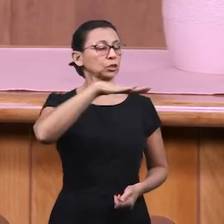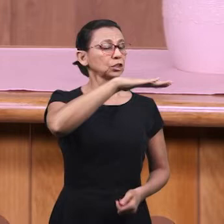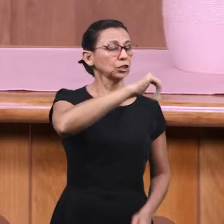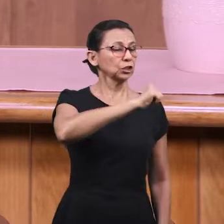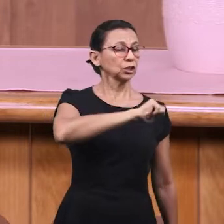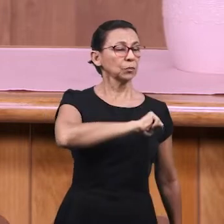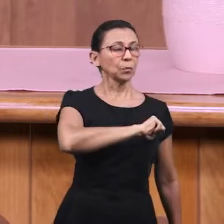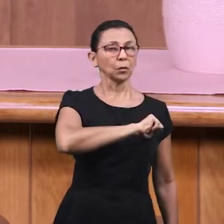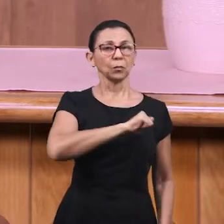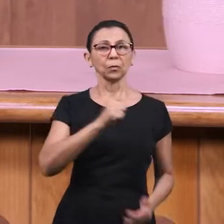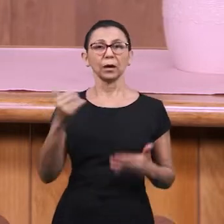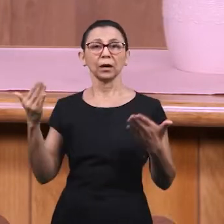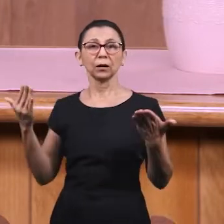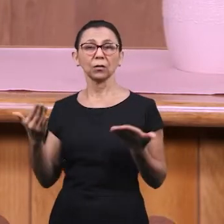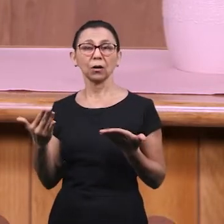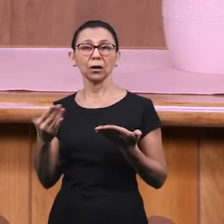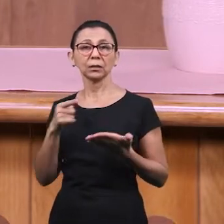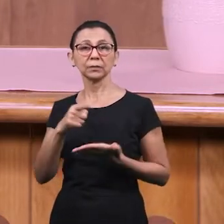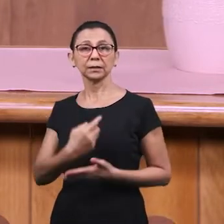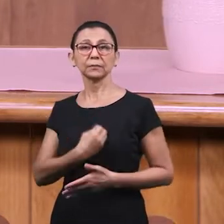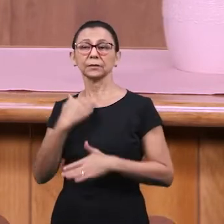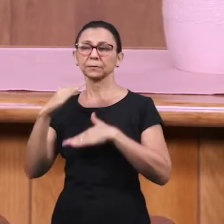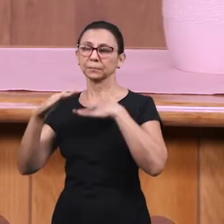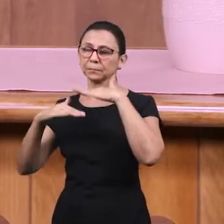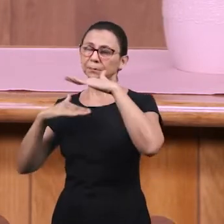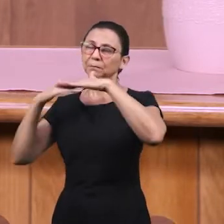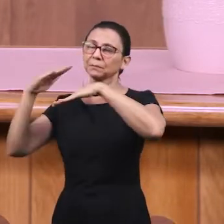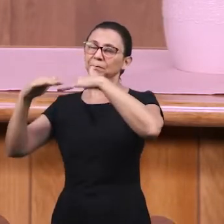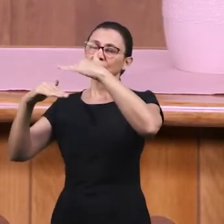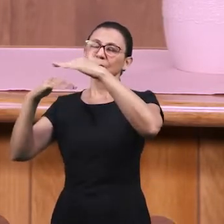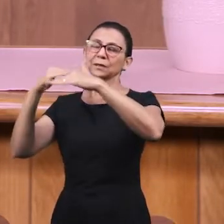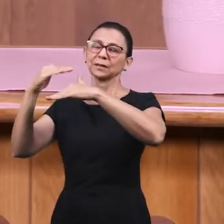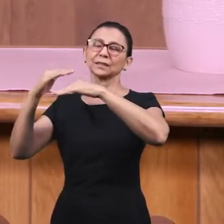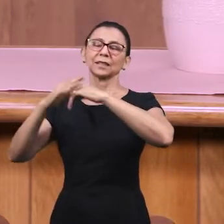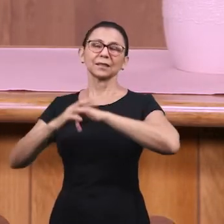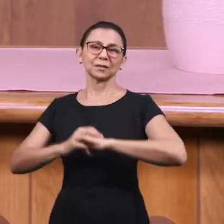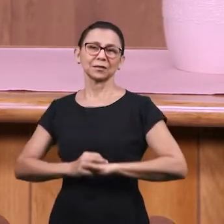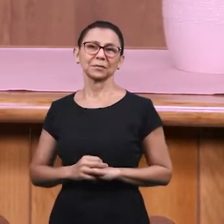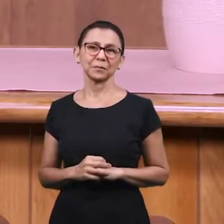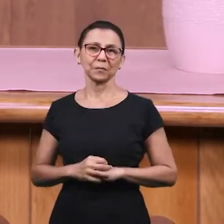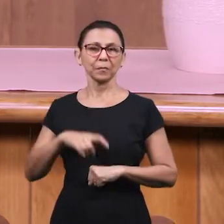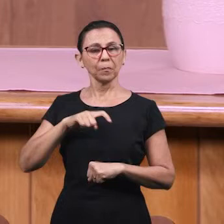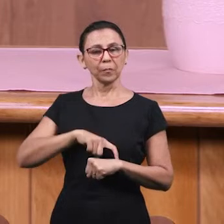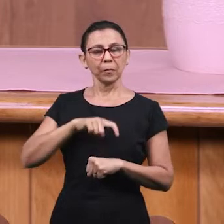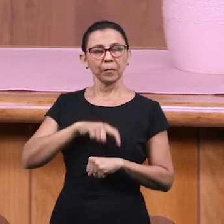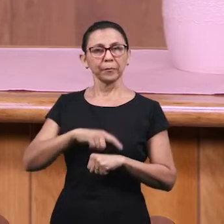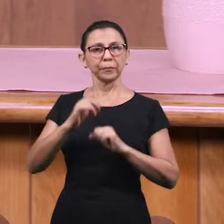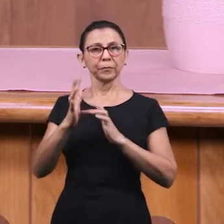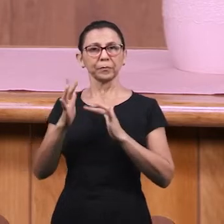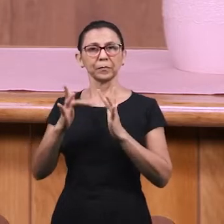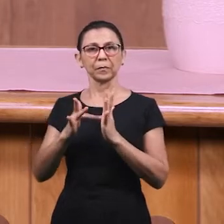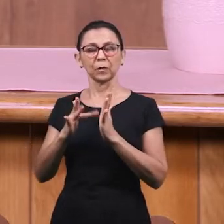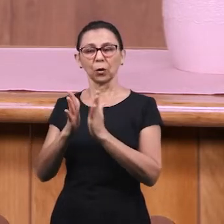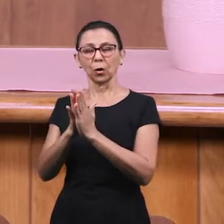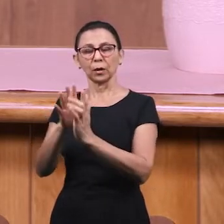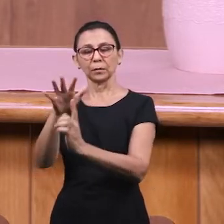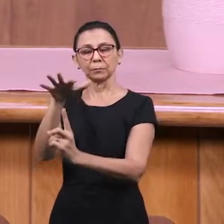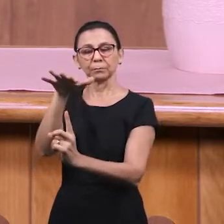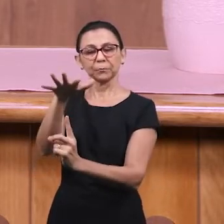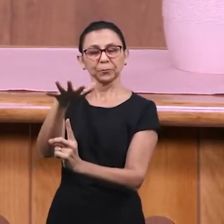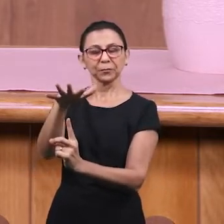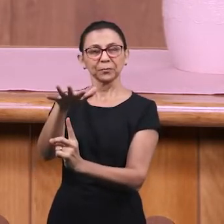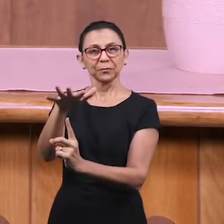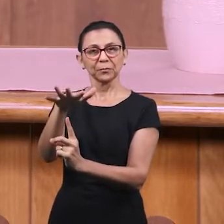селения – это процесс. Итак, возложение рук Иисуса – это действие тела церкви для того, чтобы он начал